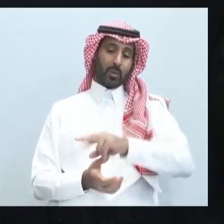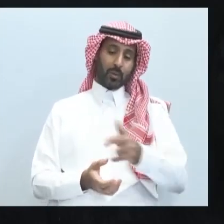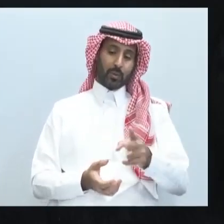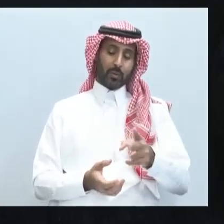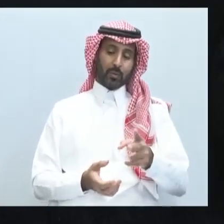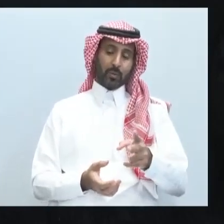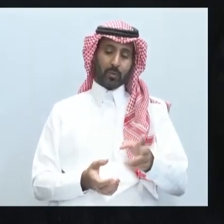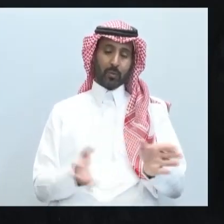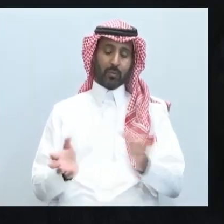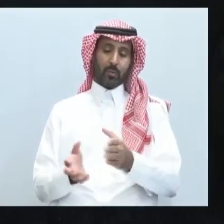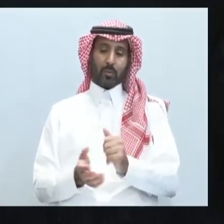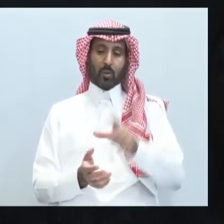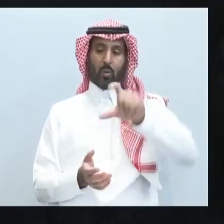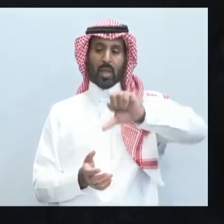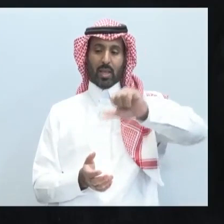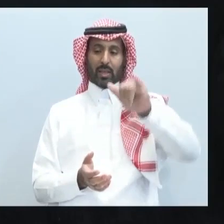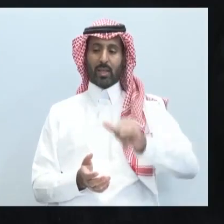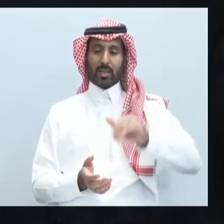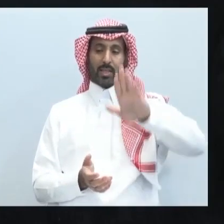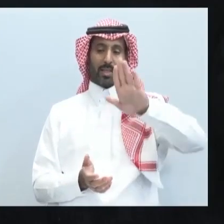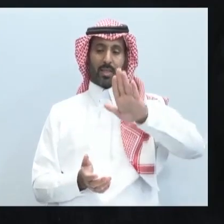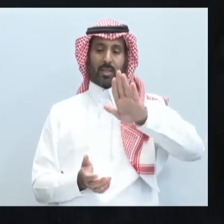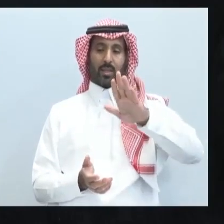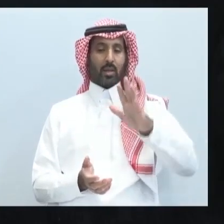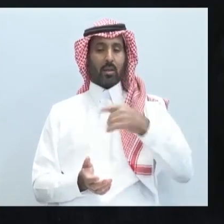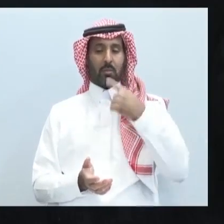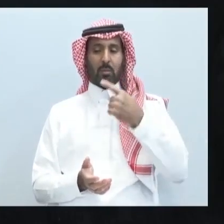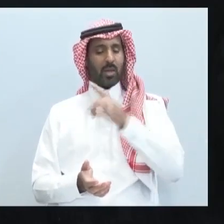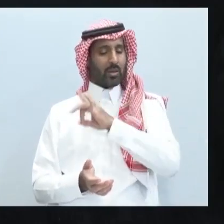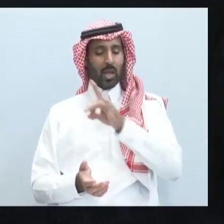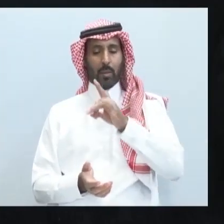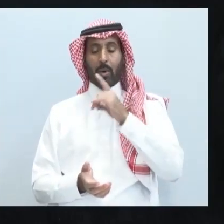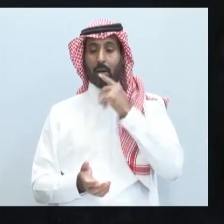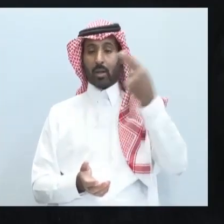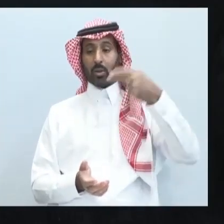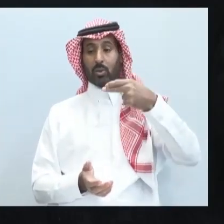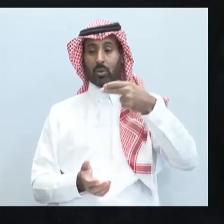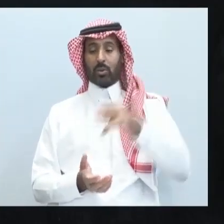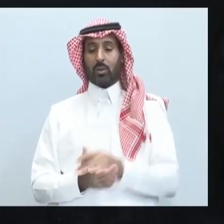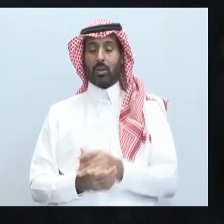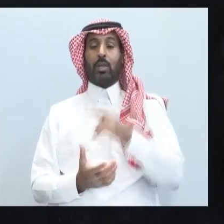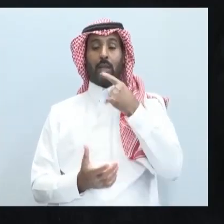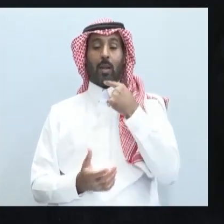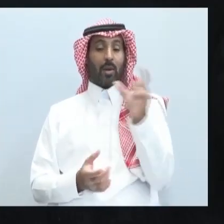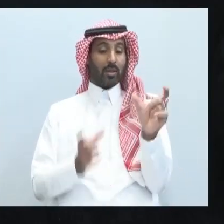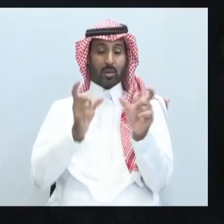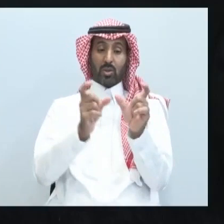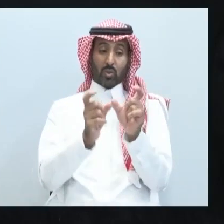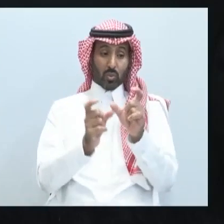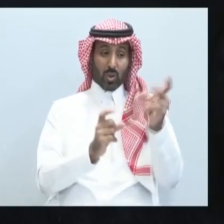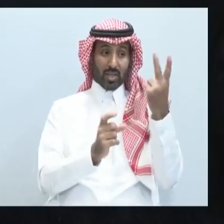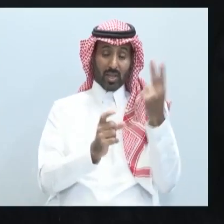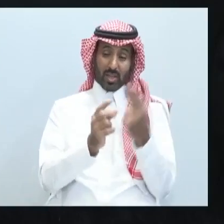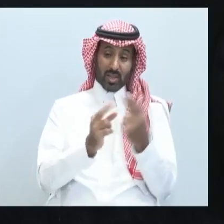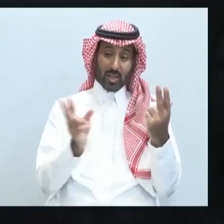بينهم وبين لويس ان لويس ما تكلم عن الهيدروجين ولا ذكر الهيدروجين تكلم عن ايش عن الازواج الحره عن